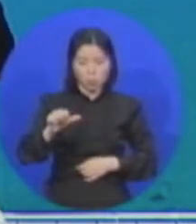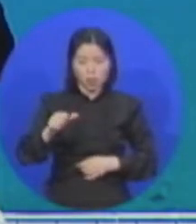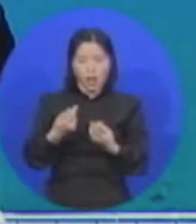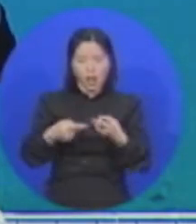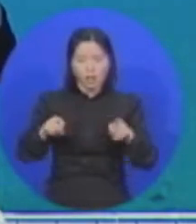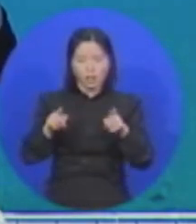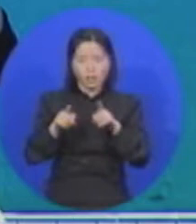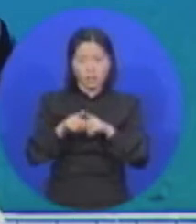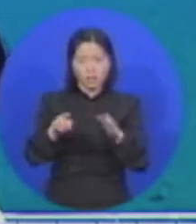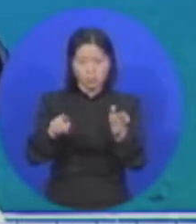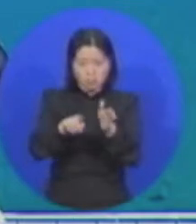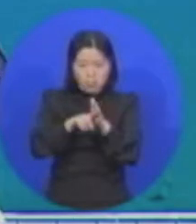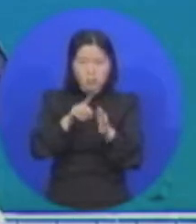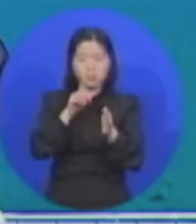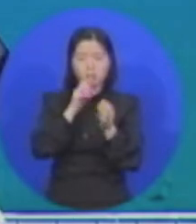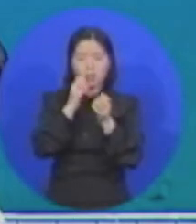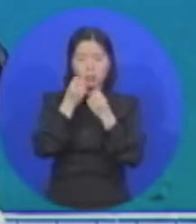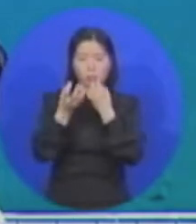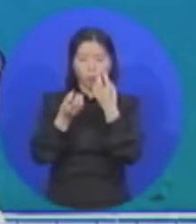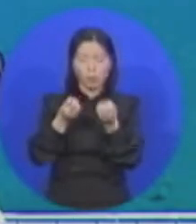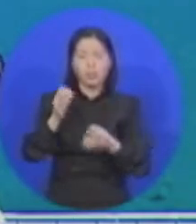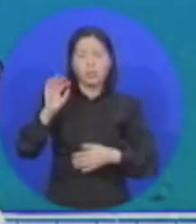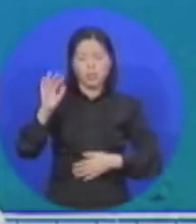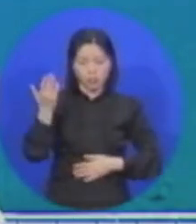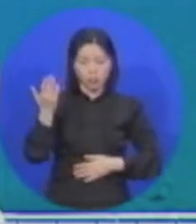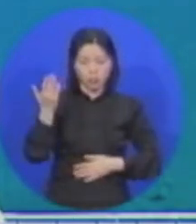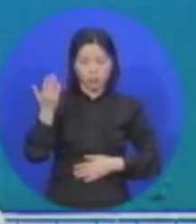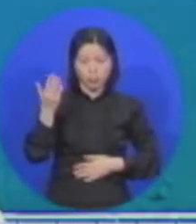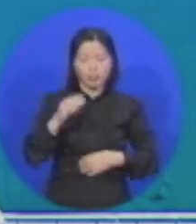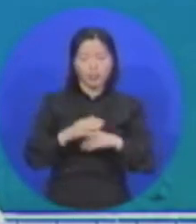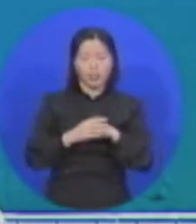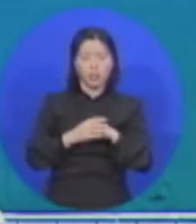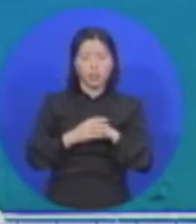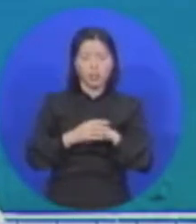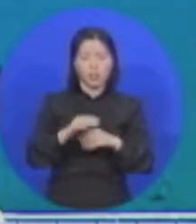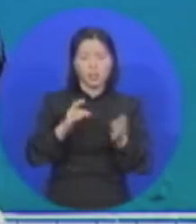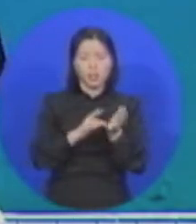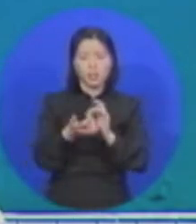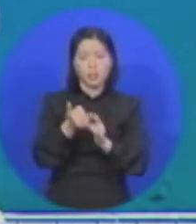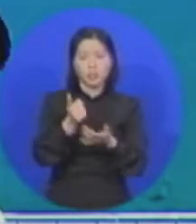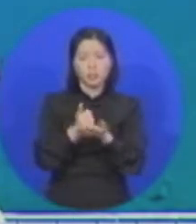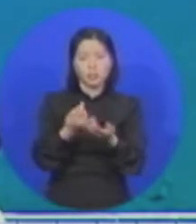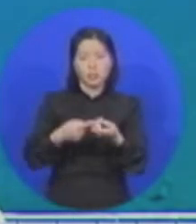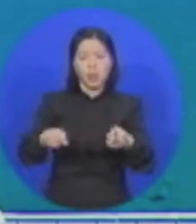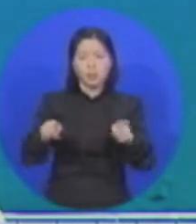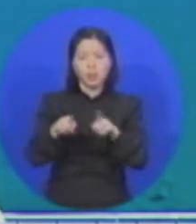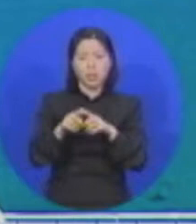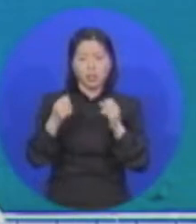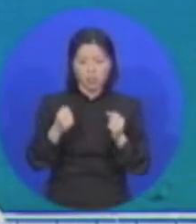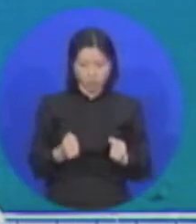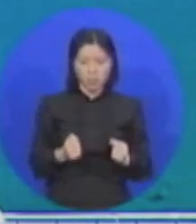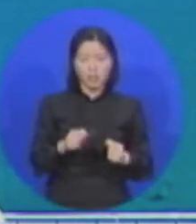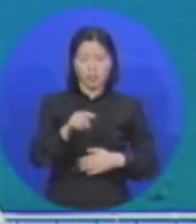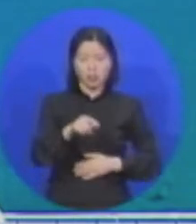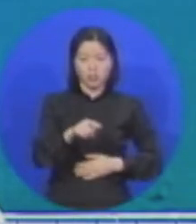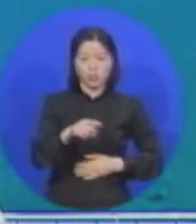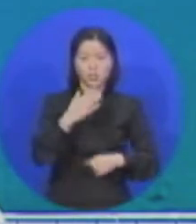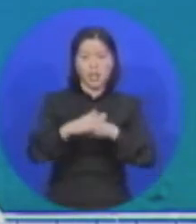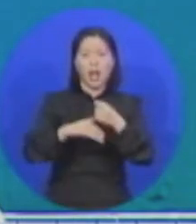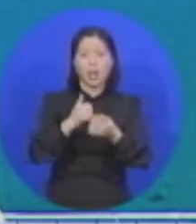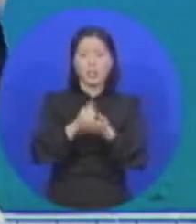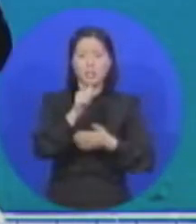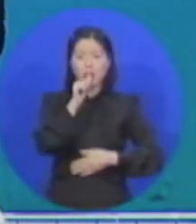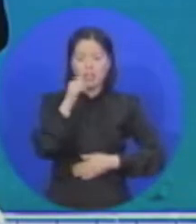나와요 24시간 365일 예수님 나와 같이 계신 것이 하나님의 전신갑주 예요